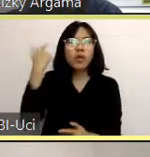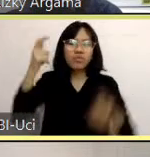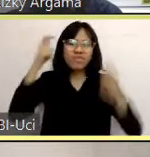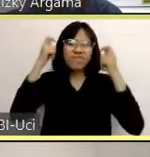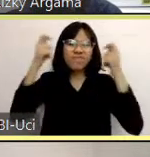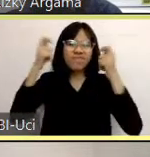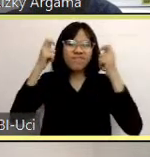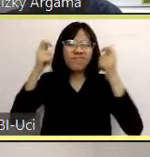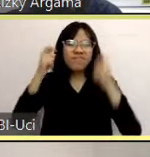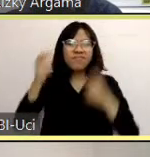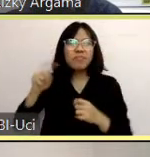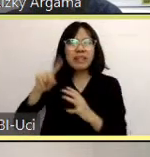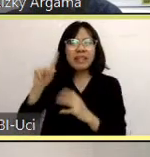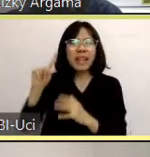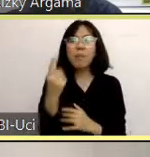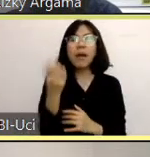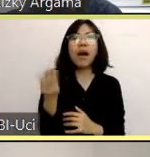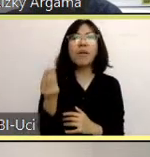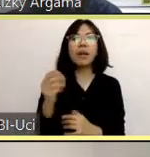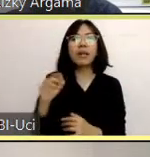RKUHP.